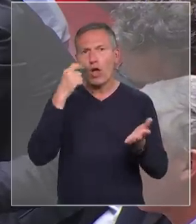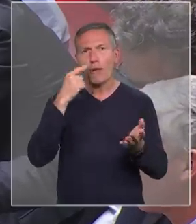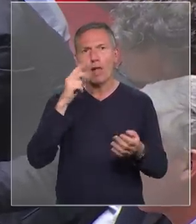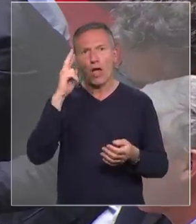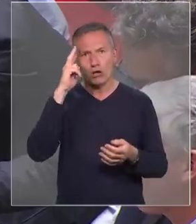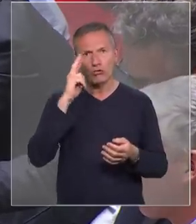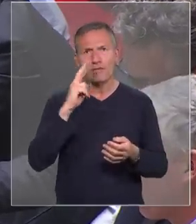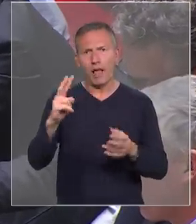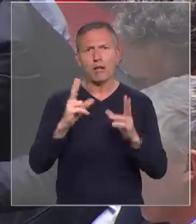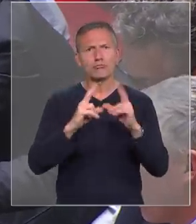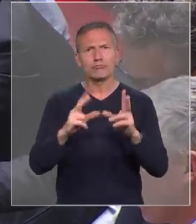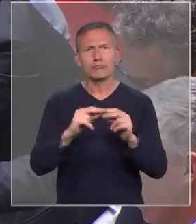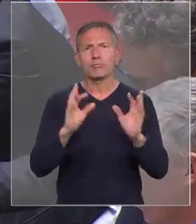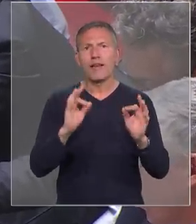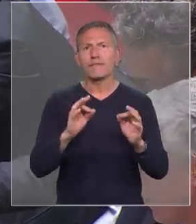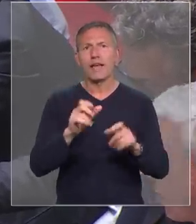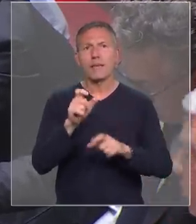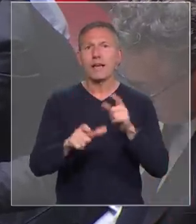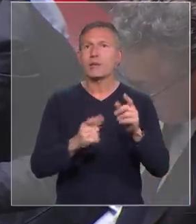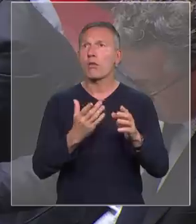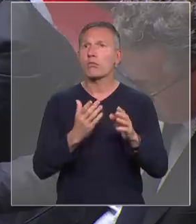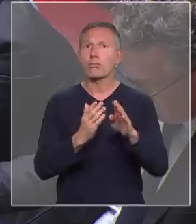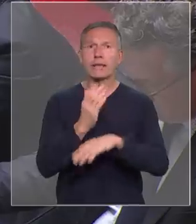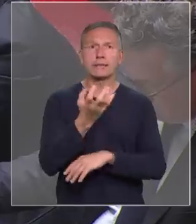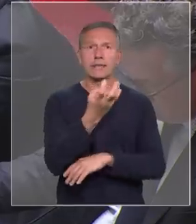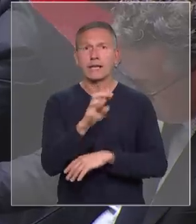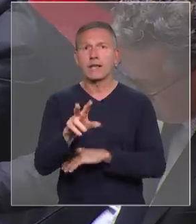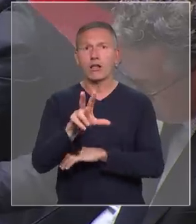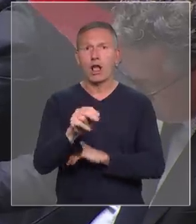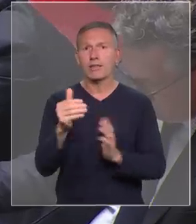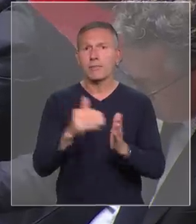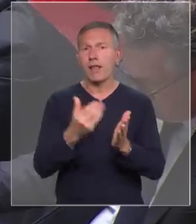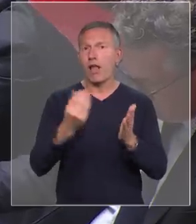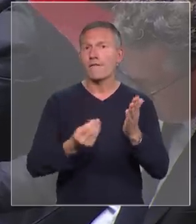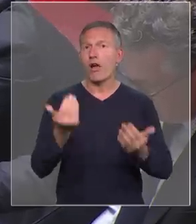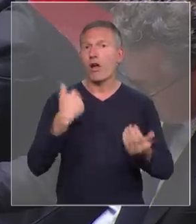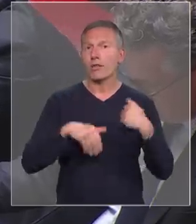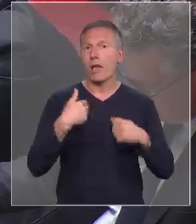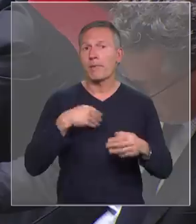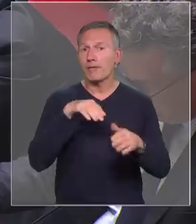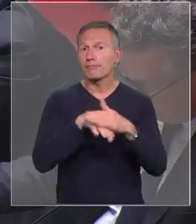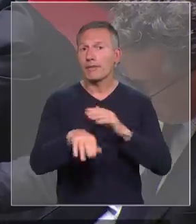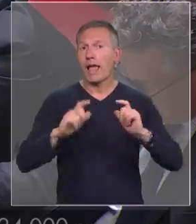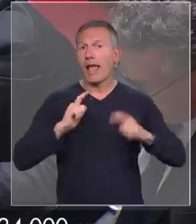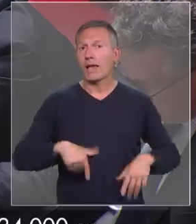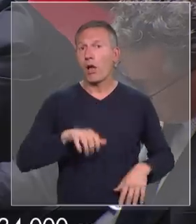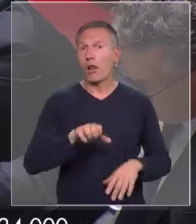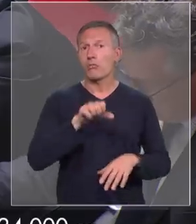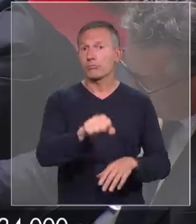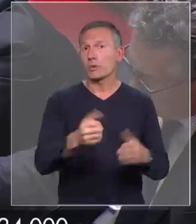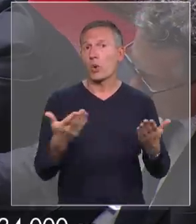générale. C'est celle des plus de 430 000 enfants en situation de handicap que l'école scolarise